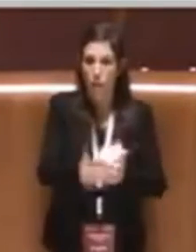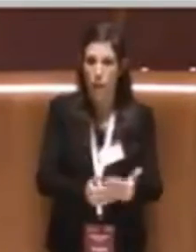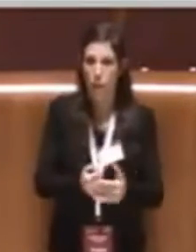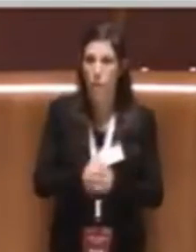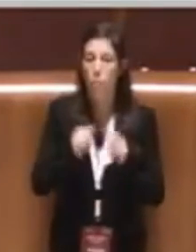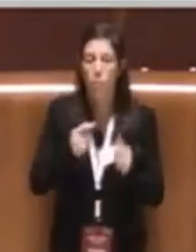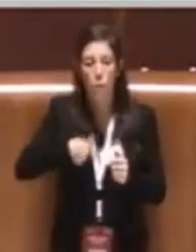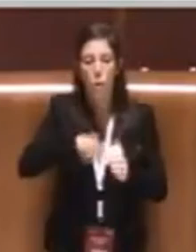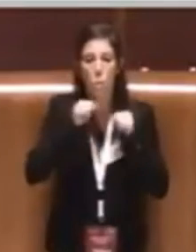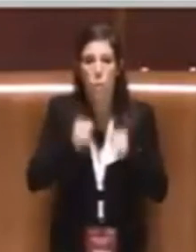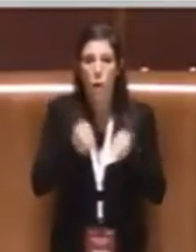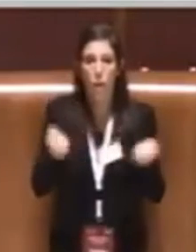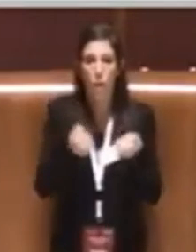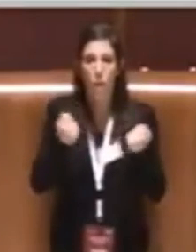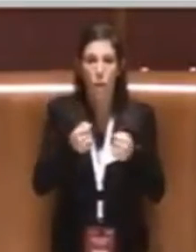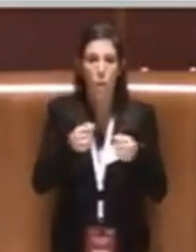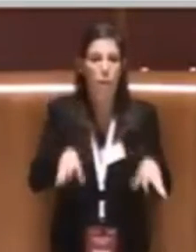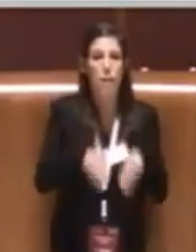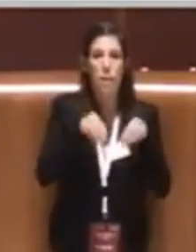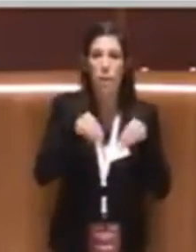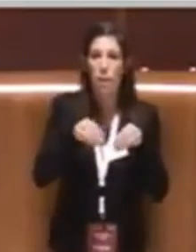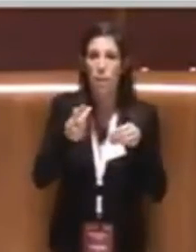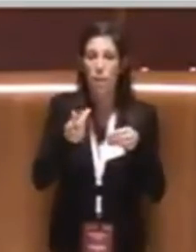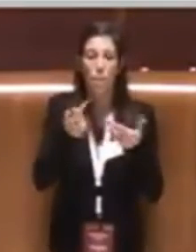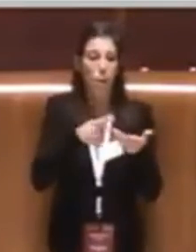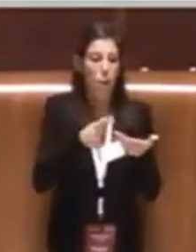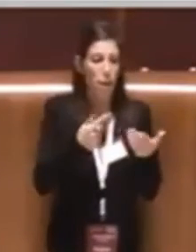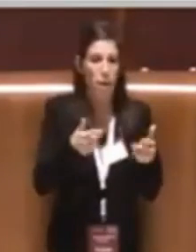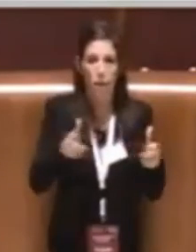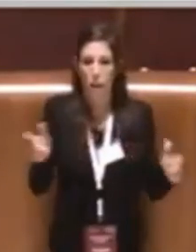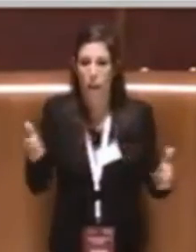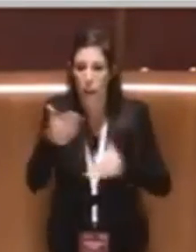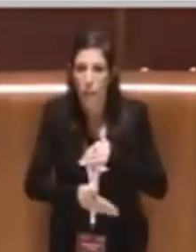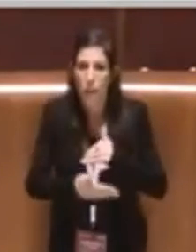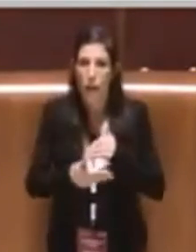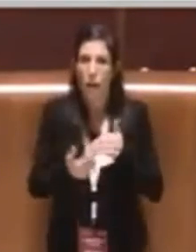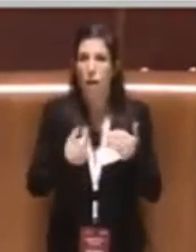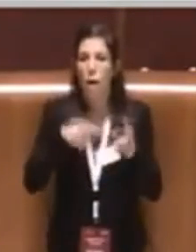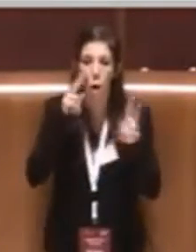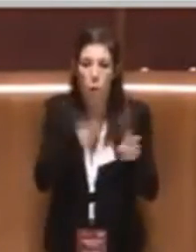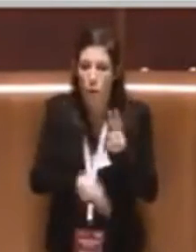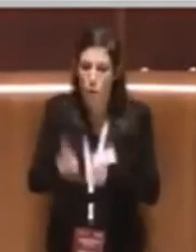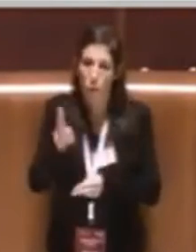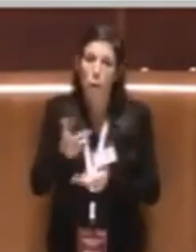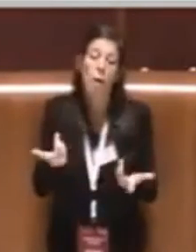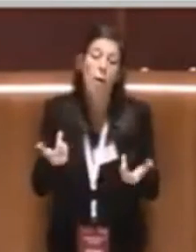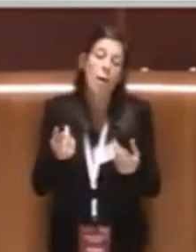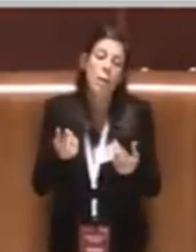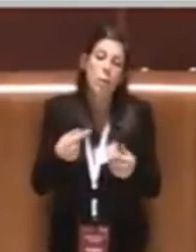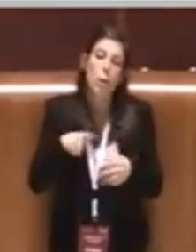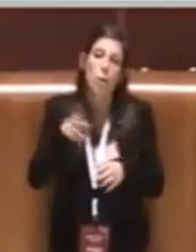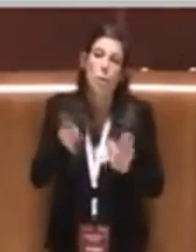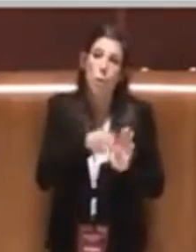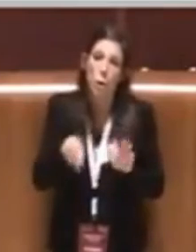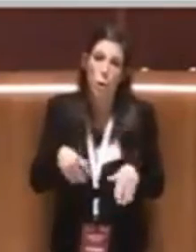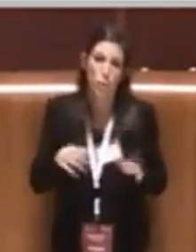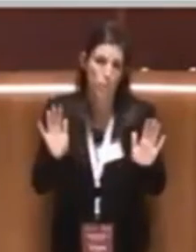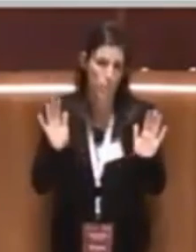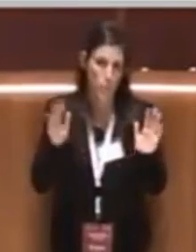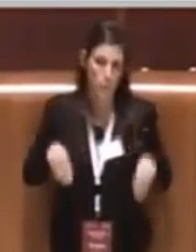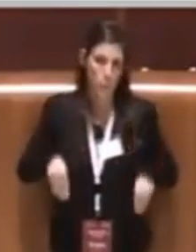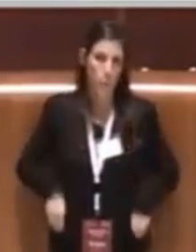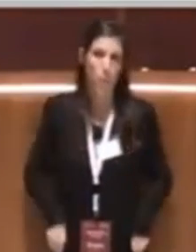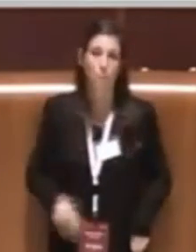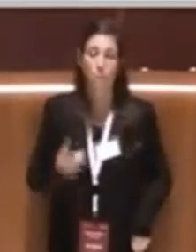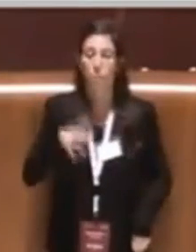delle iniziative di mitigazione più puntuali. Quindi ci asteniamo perché